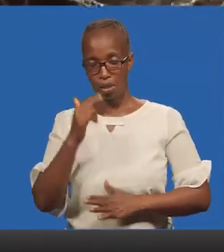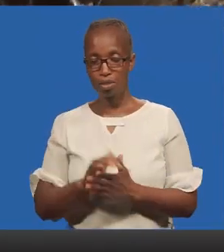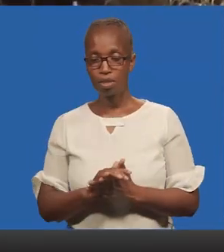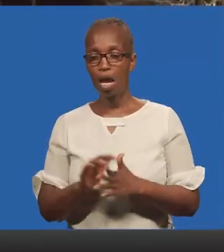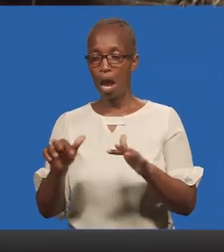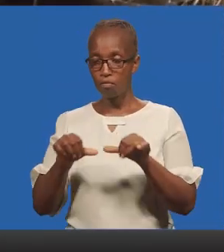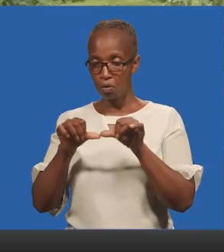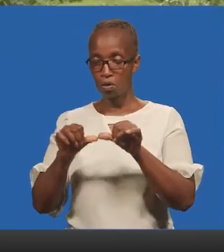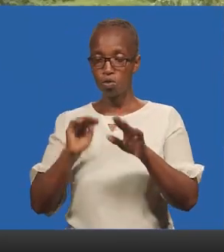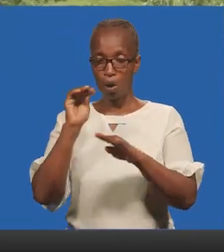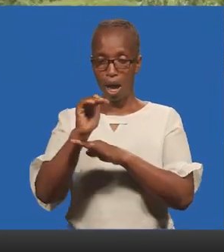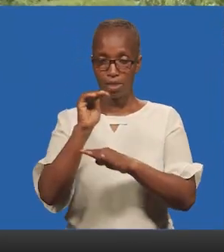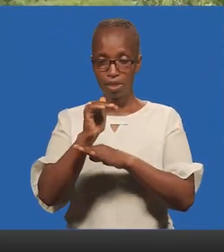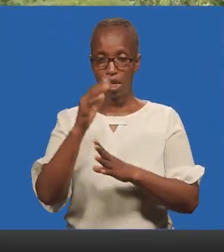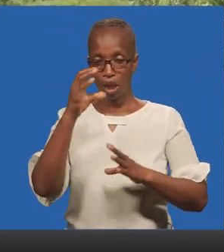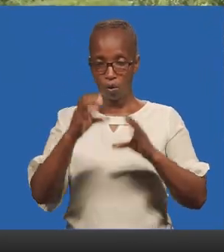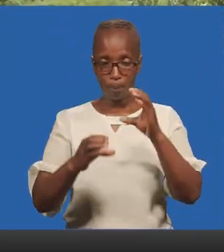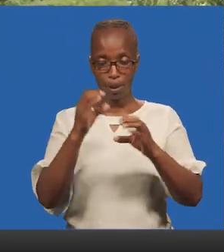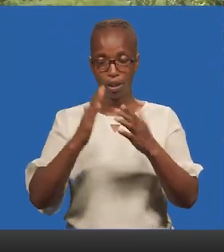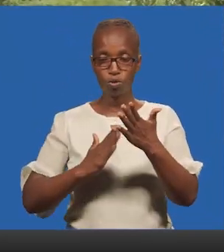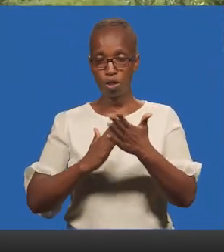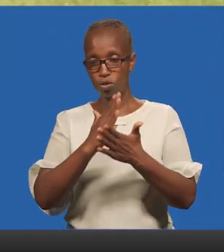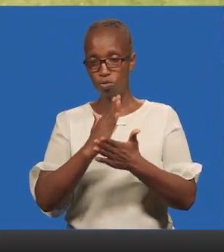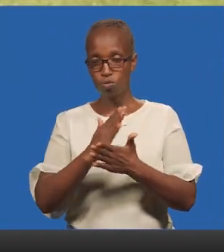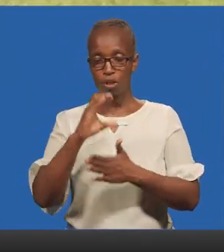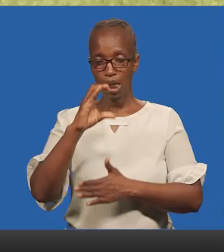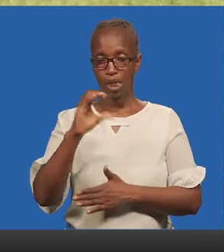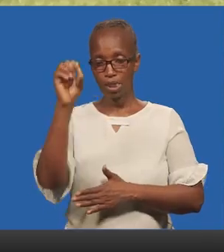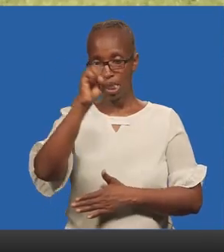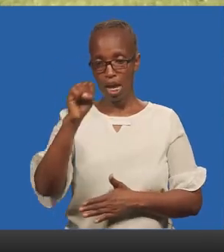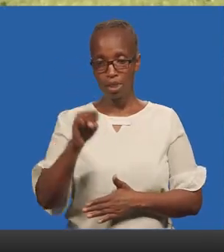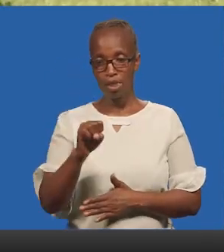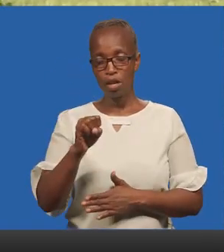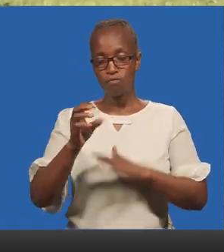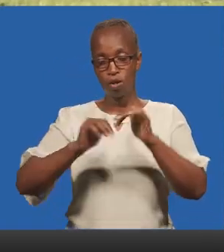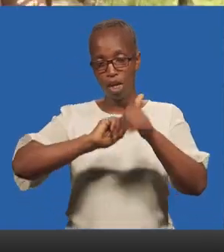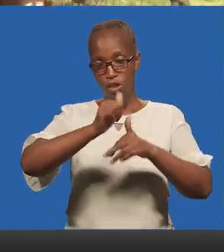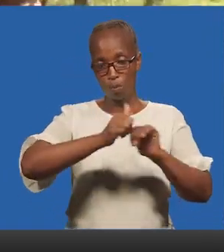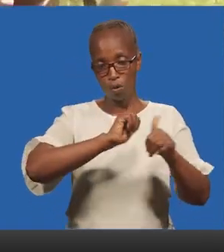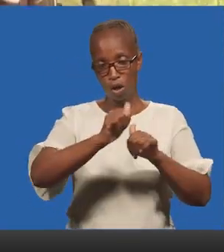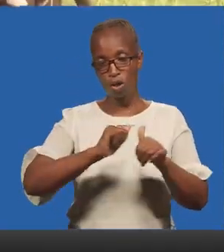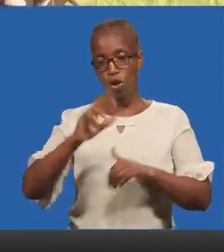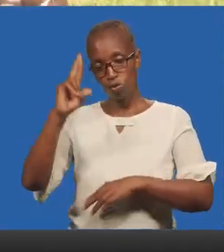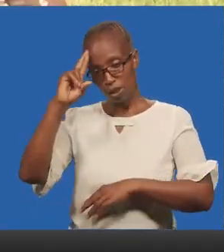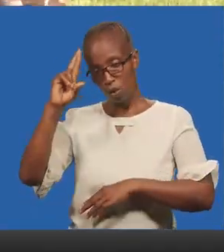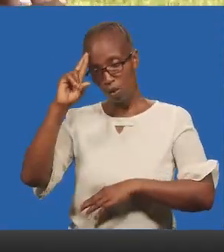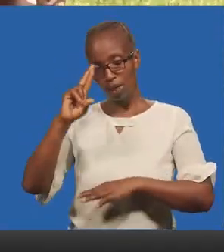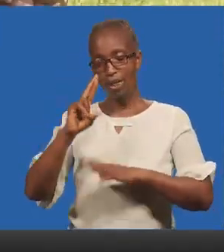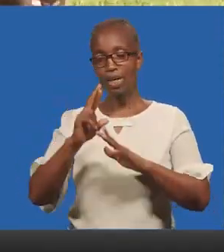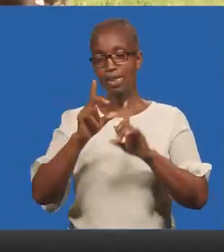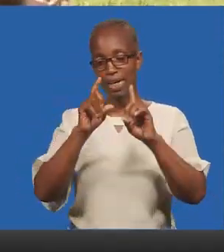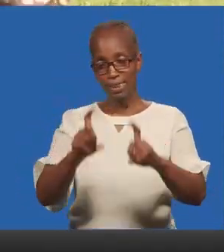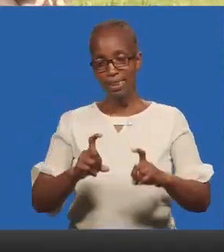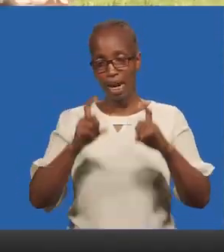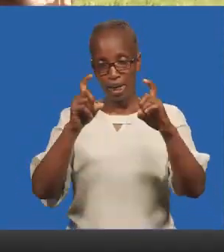Simpoi aliomba kitengo cha michezo kupitia kwa waziri wa michezo Ababu na Mwamba kutambua talanta za vijana wa jamii